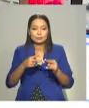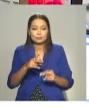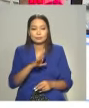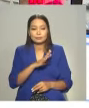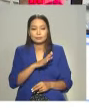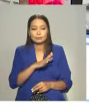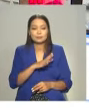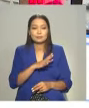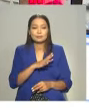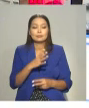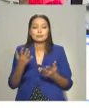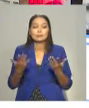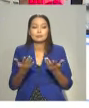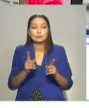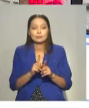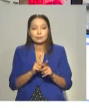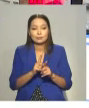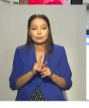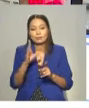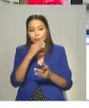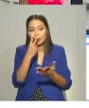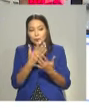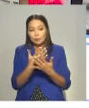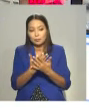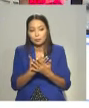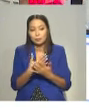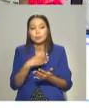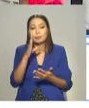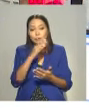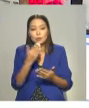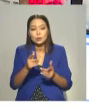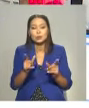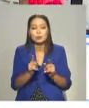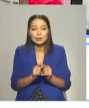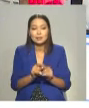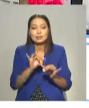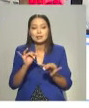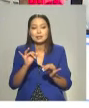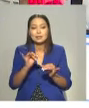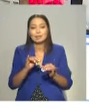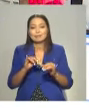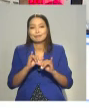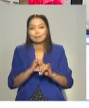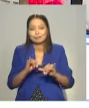есть какие-то нюансы операции, которые мы можем показать, которые мы можем совместно усовершенствовать и